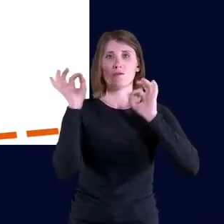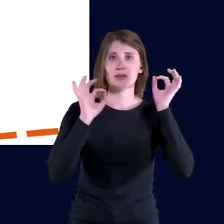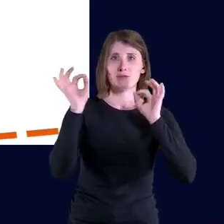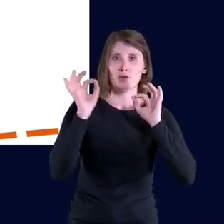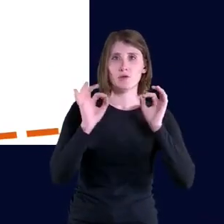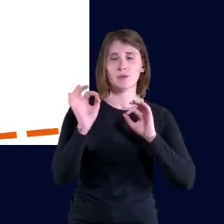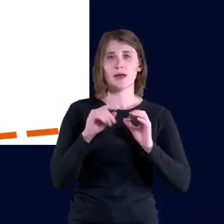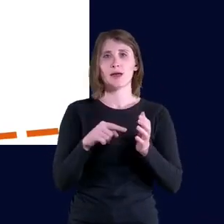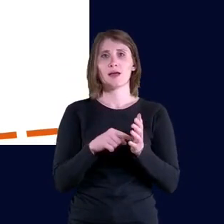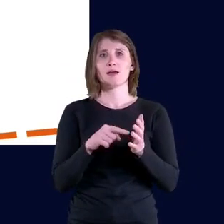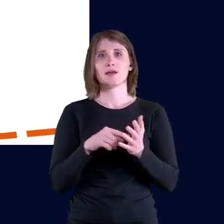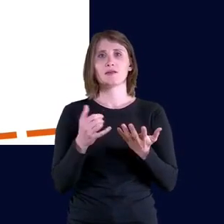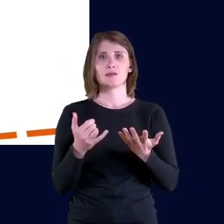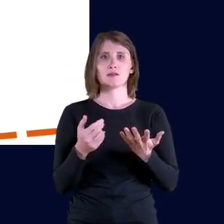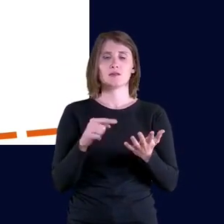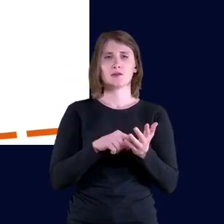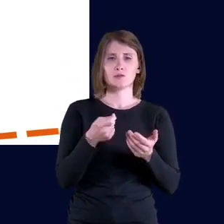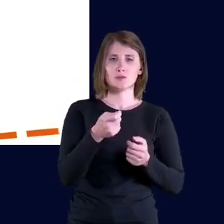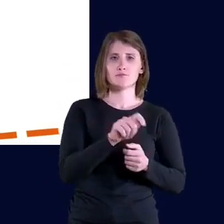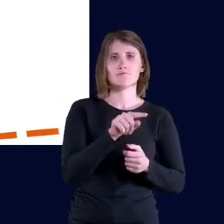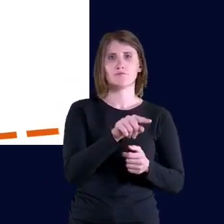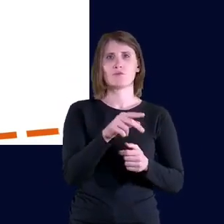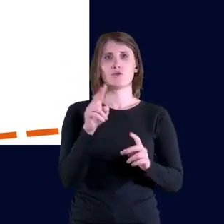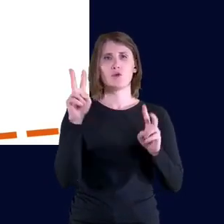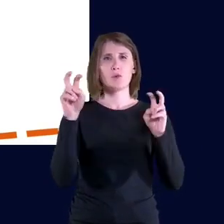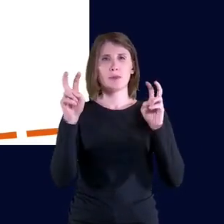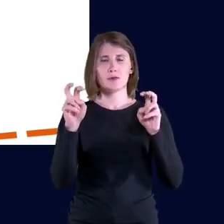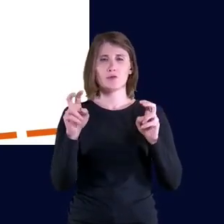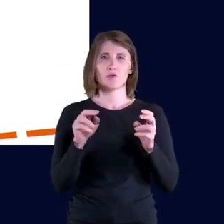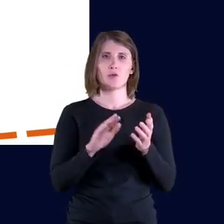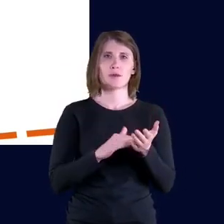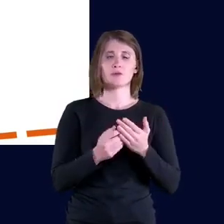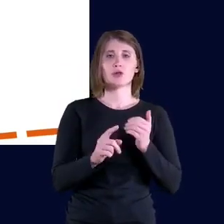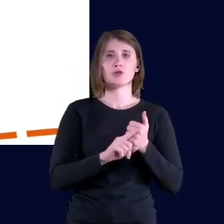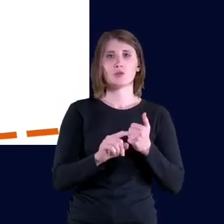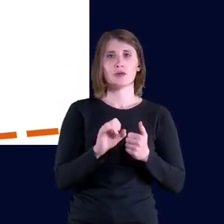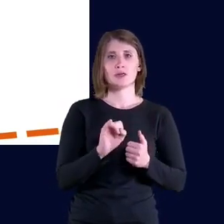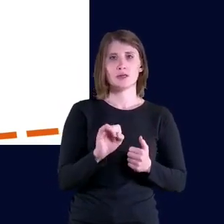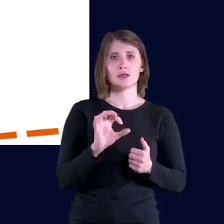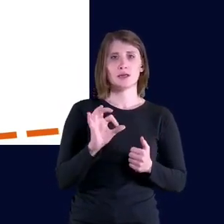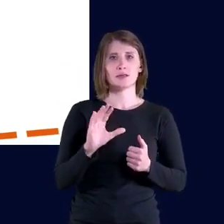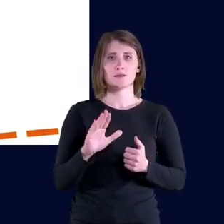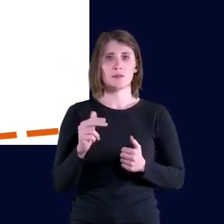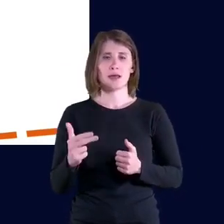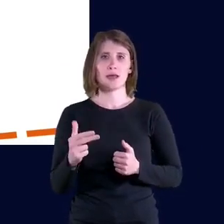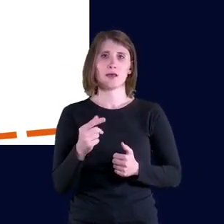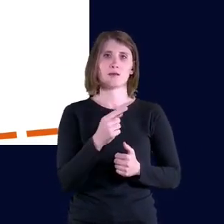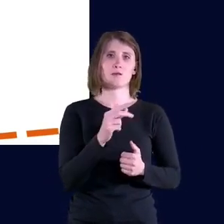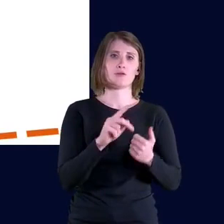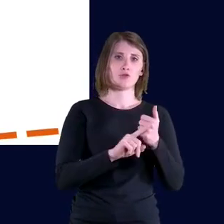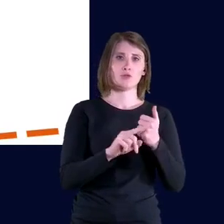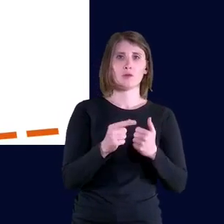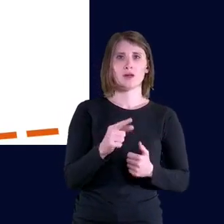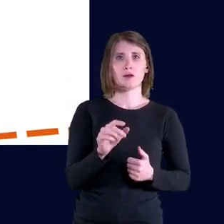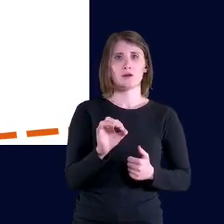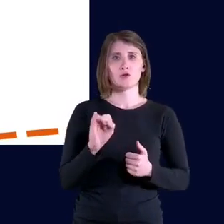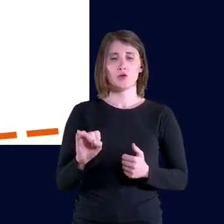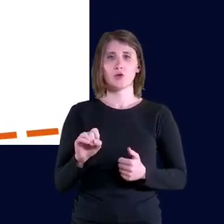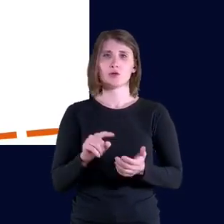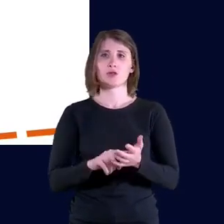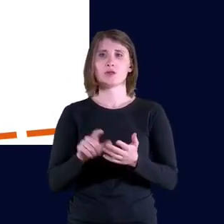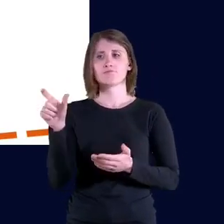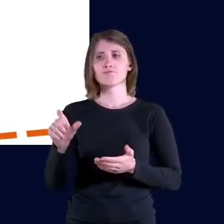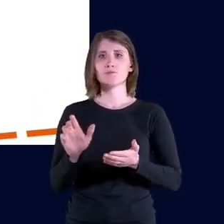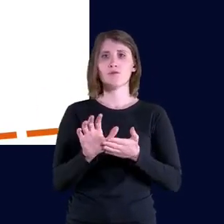danego tytułu czyli oczywiście będzie to numer isbn numer do i wydawca strona